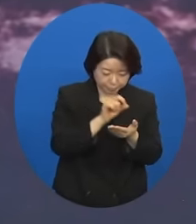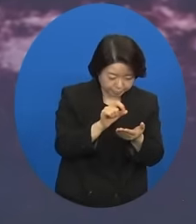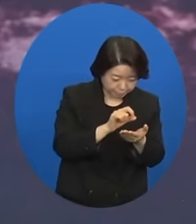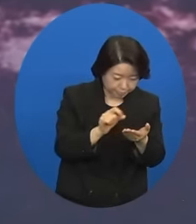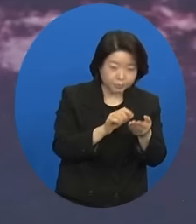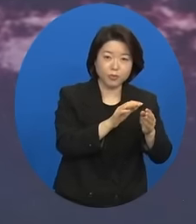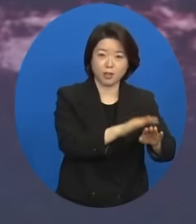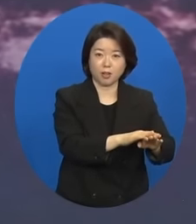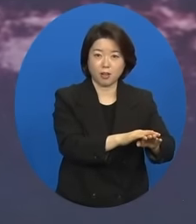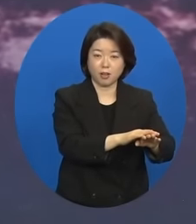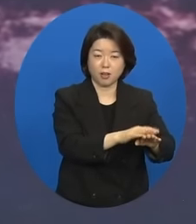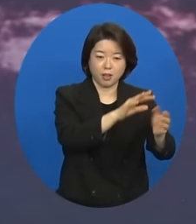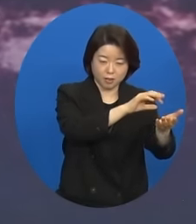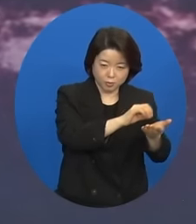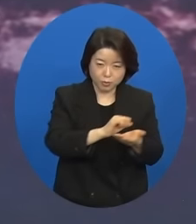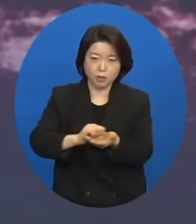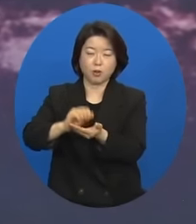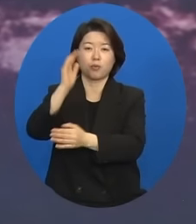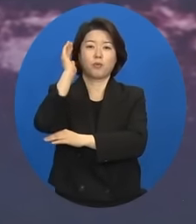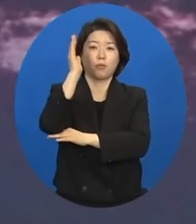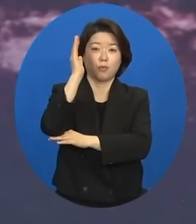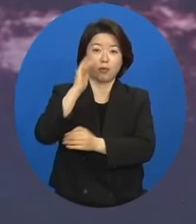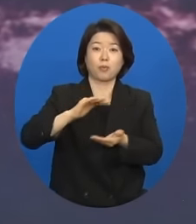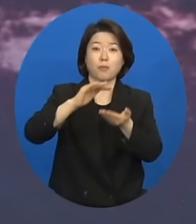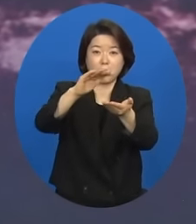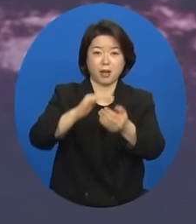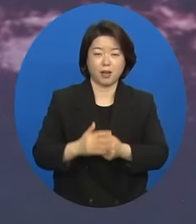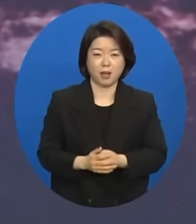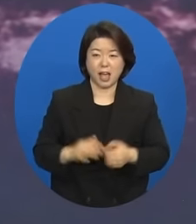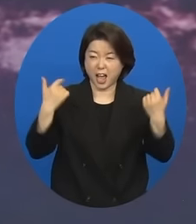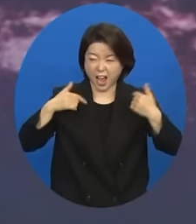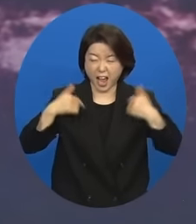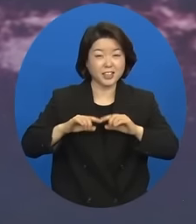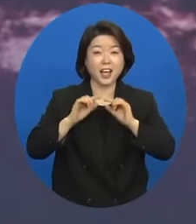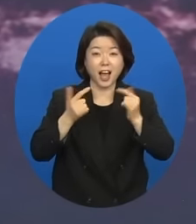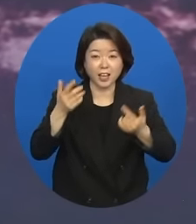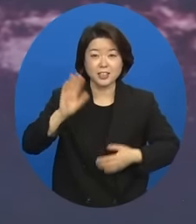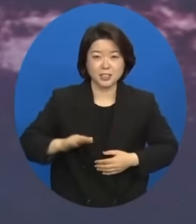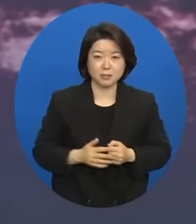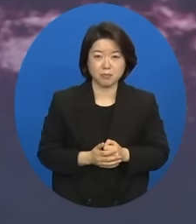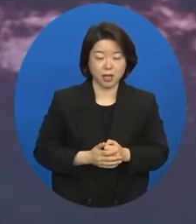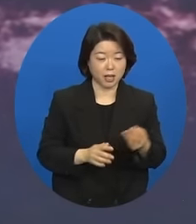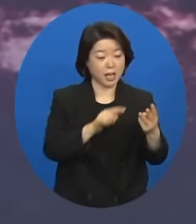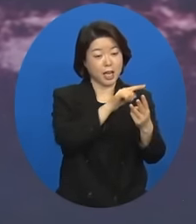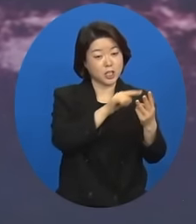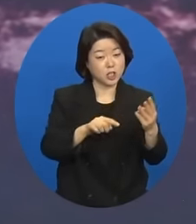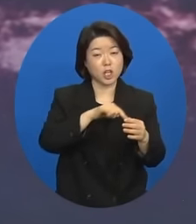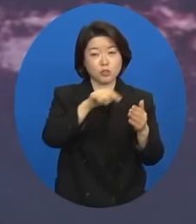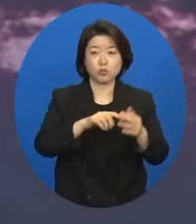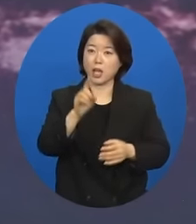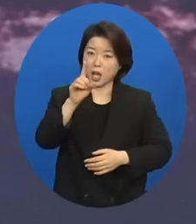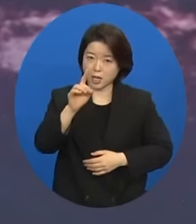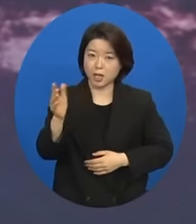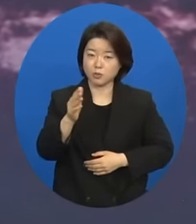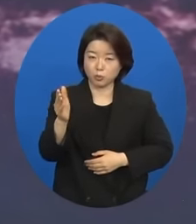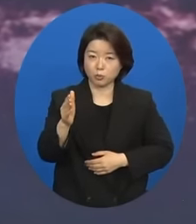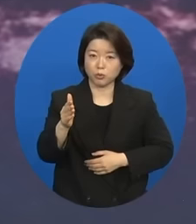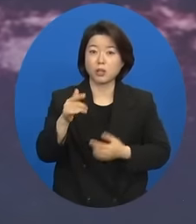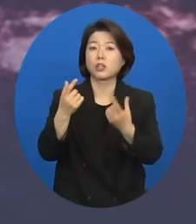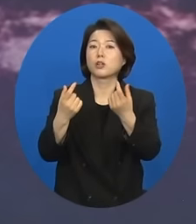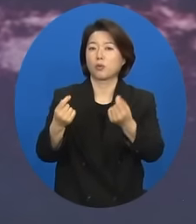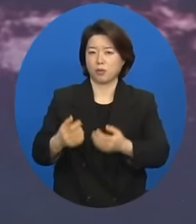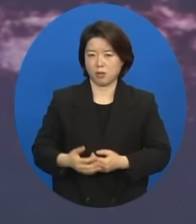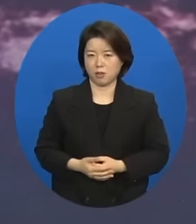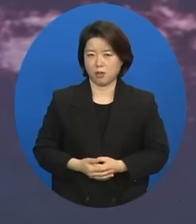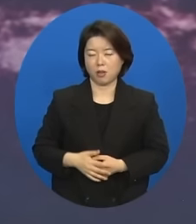그 그걸 전하는 거예요 다 그런 건 아닌데 세 편 중에 한 편정 저는 정말 그렇게 저는